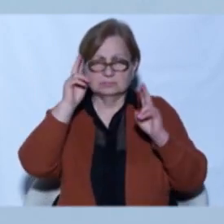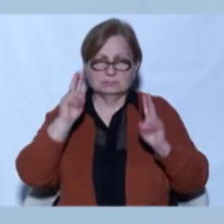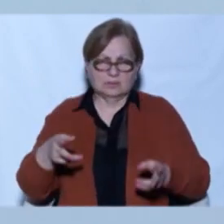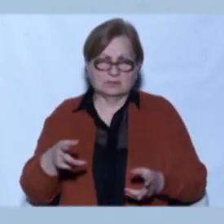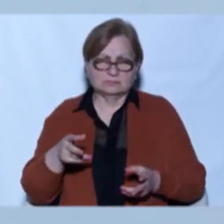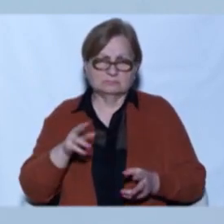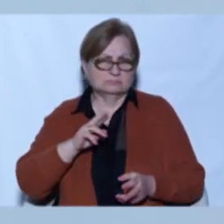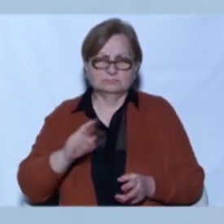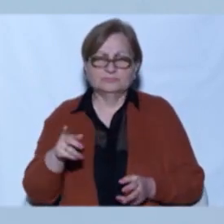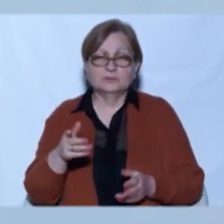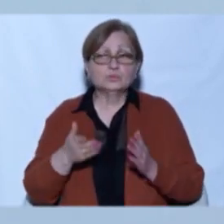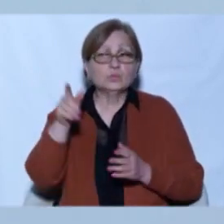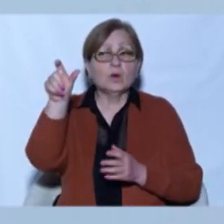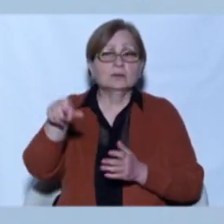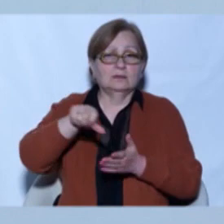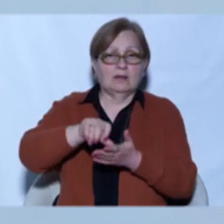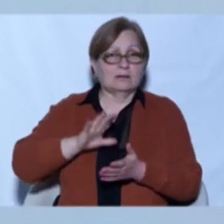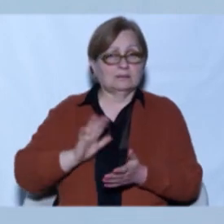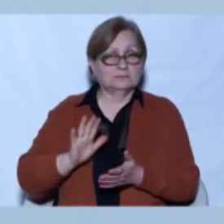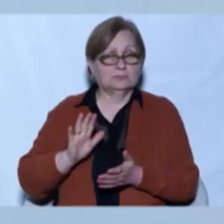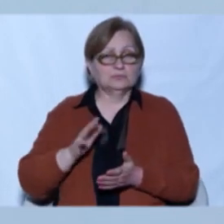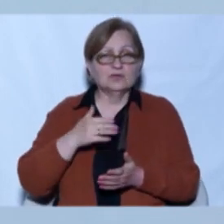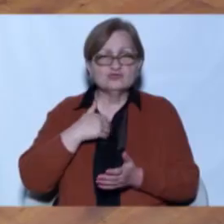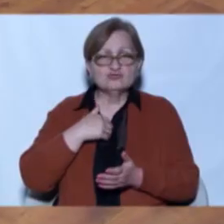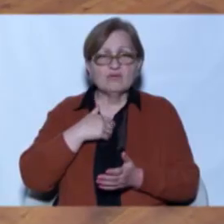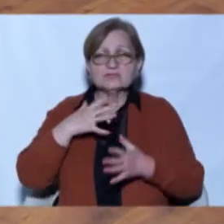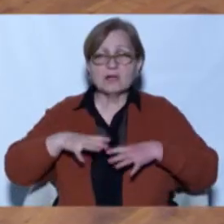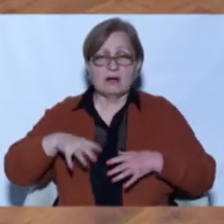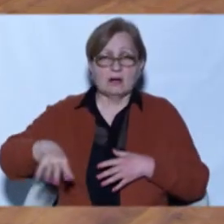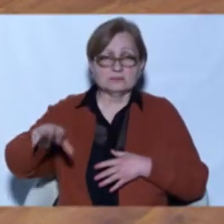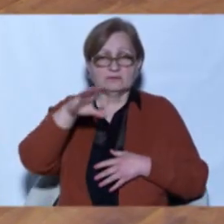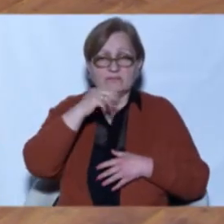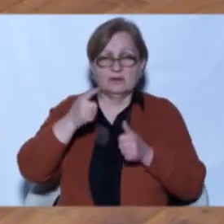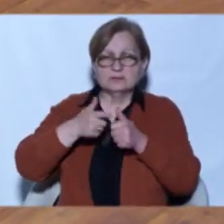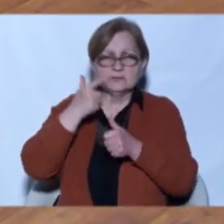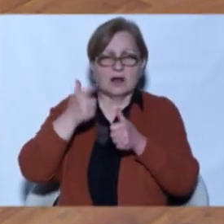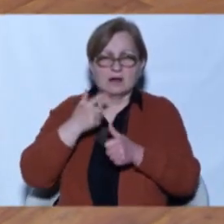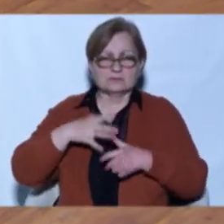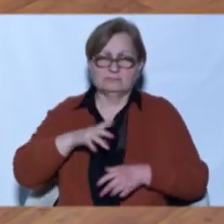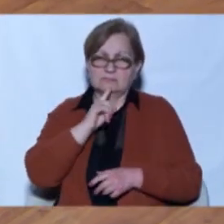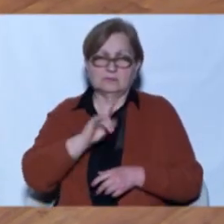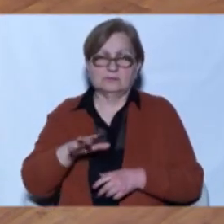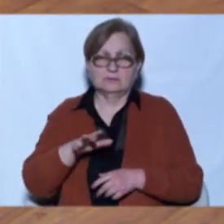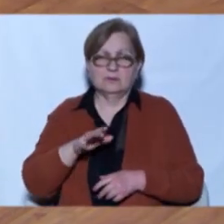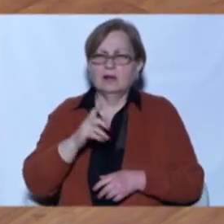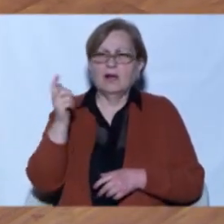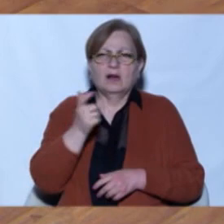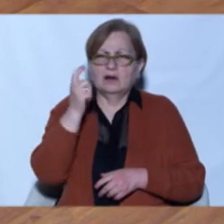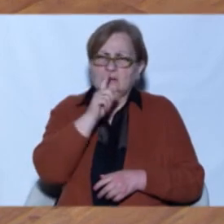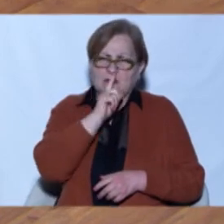არა ეს მწერალი, შესაძლოა ჩვენს ქვეყანას საქართველო აღარც რქმეოდა და არც